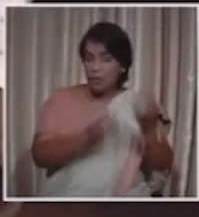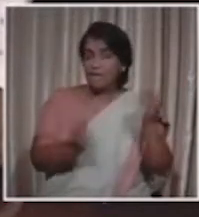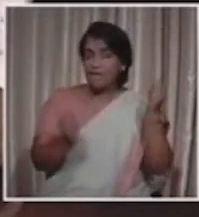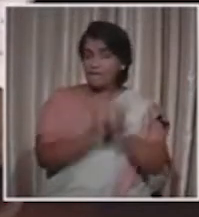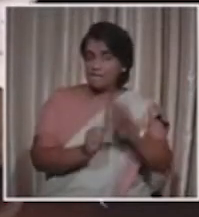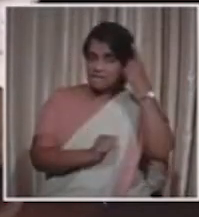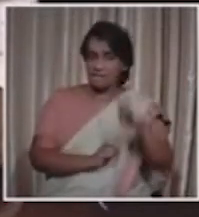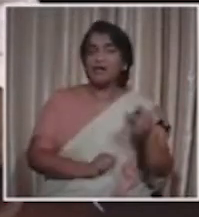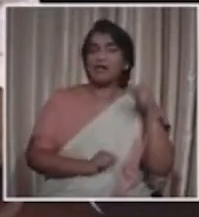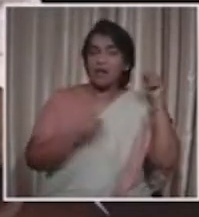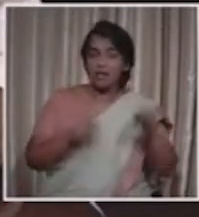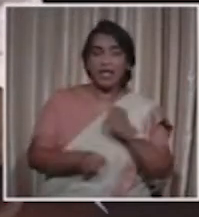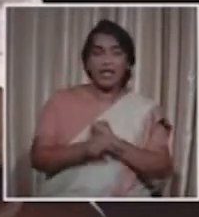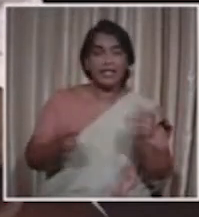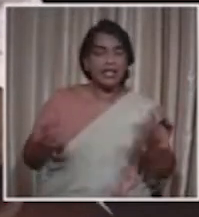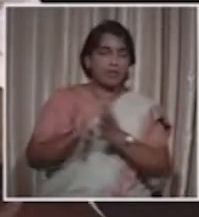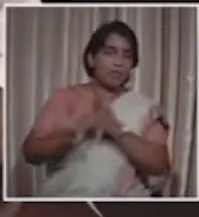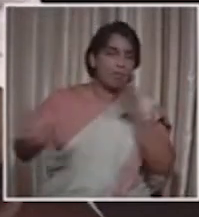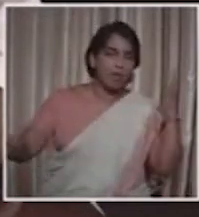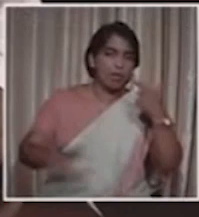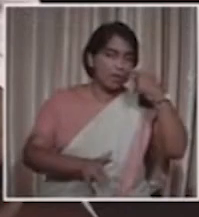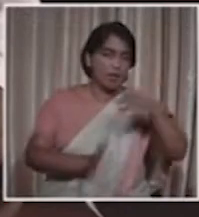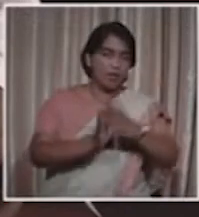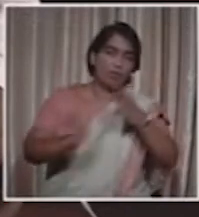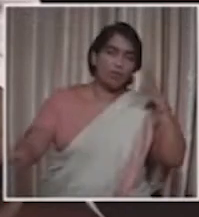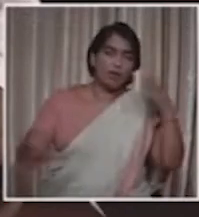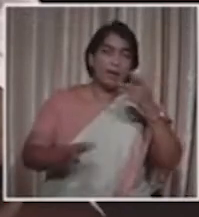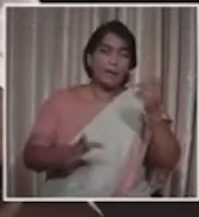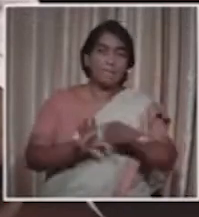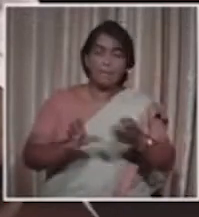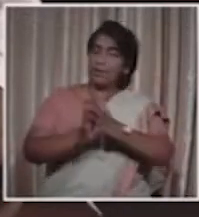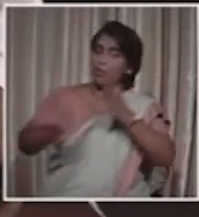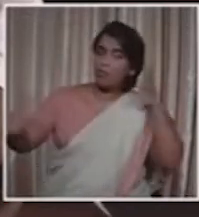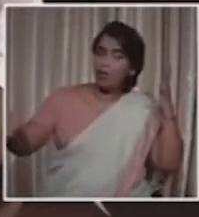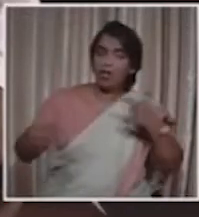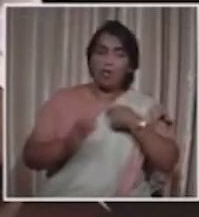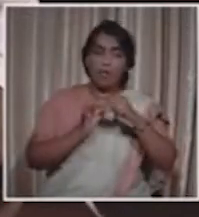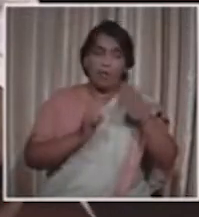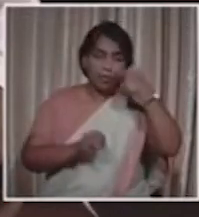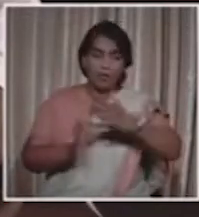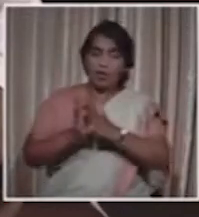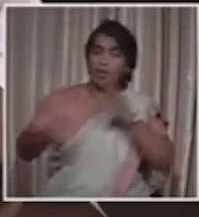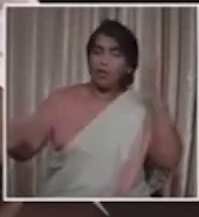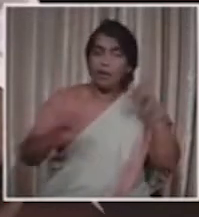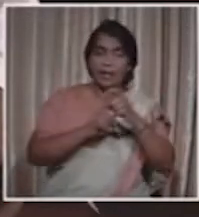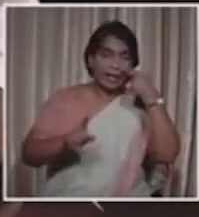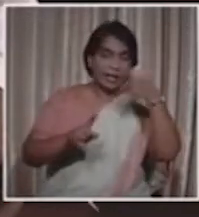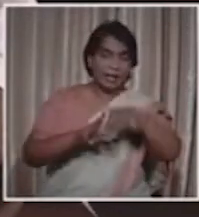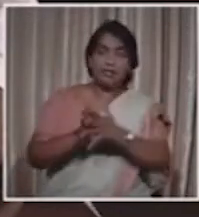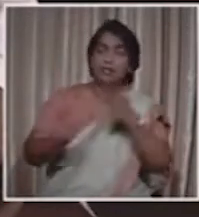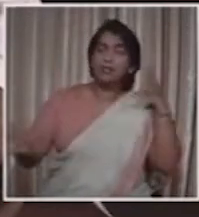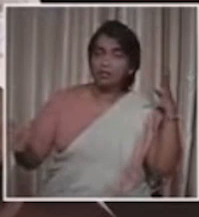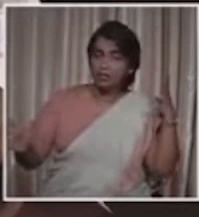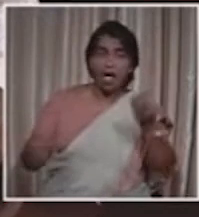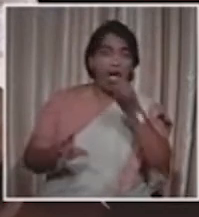තමයි අද ගෑස් පෝලිම, තෙල් පෝලිම, කිරිපිටි පෝලිම, භූමි තෙල් පෝලිම, ඩීසල් පෝලිම,